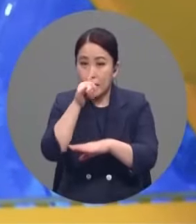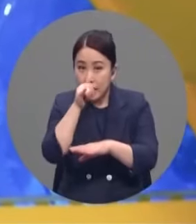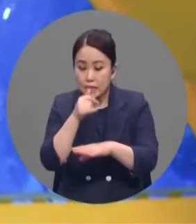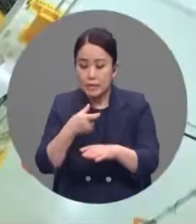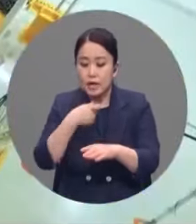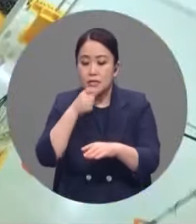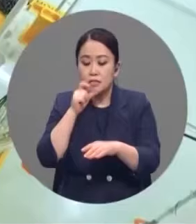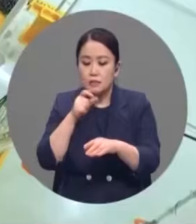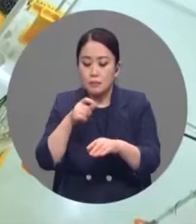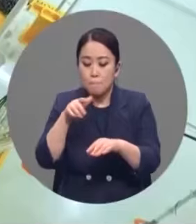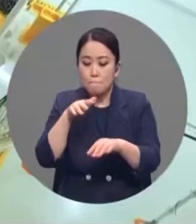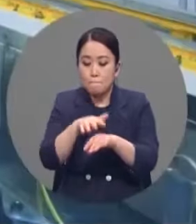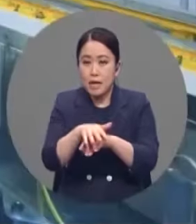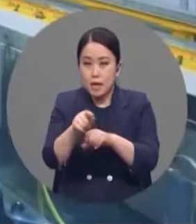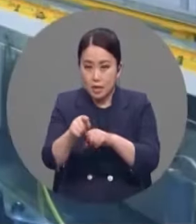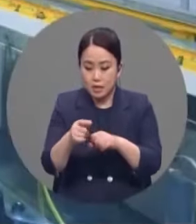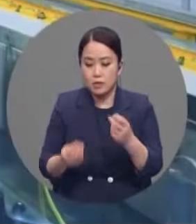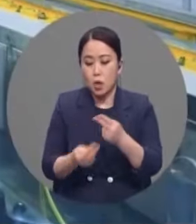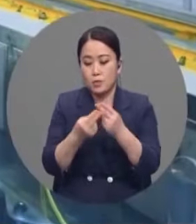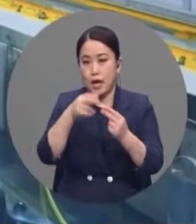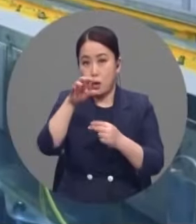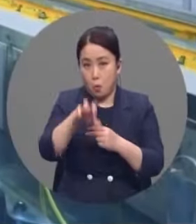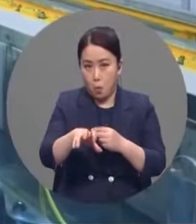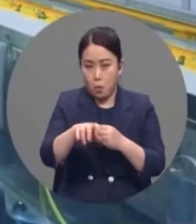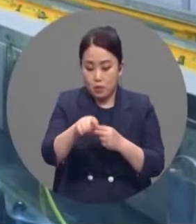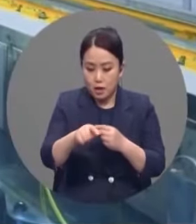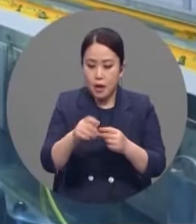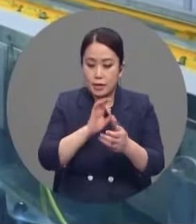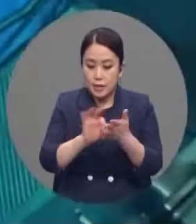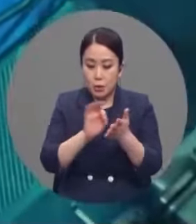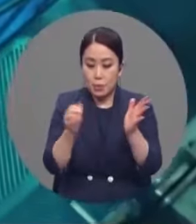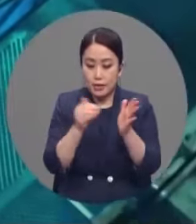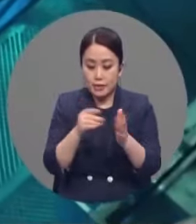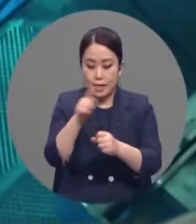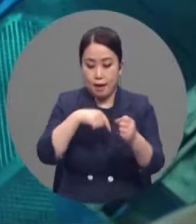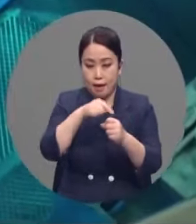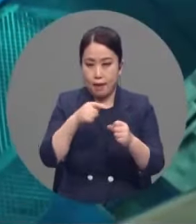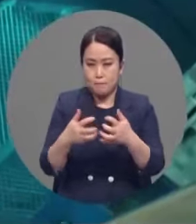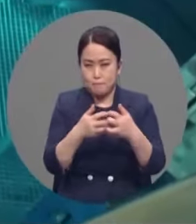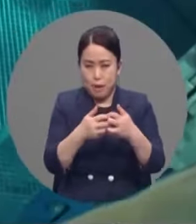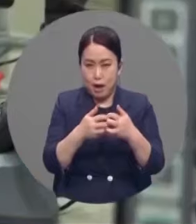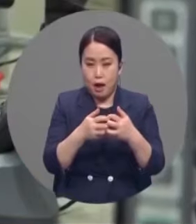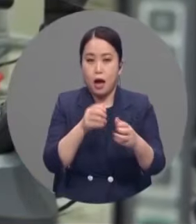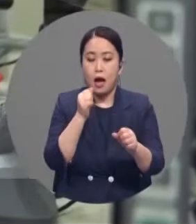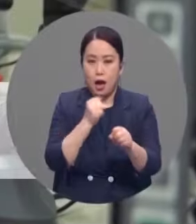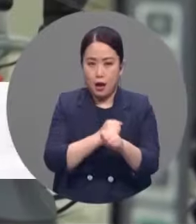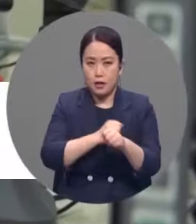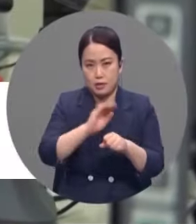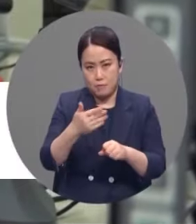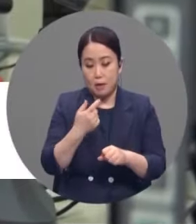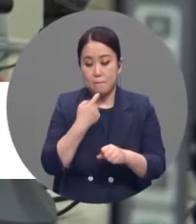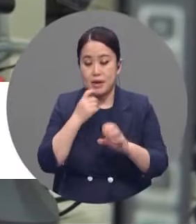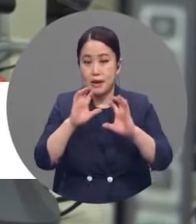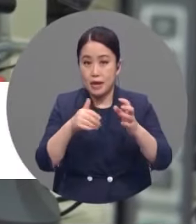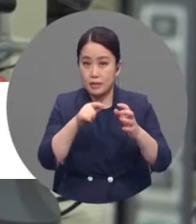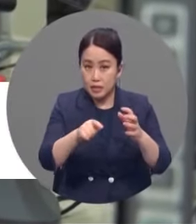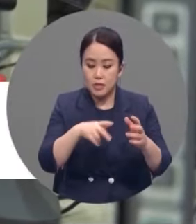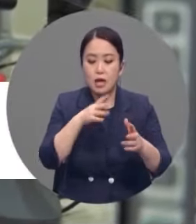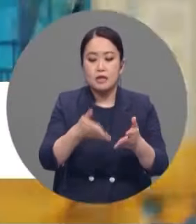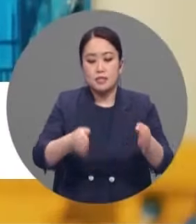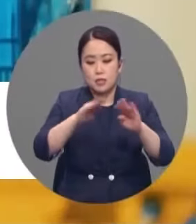사용 후 핵연료는 이곳에서 냉각 과정을 거칩니다. 핀란드는 1983년 이 시설의 운영을